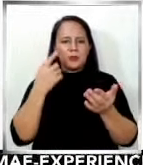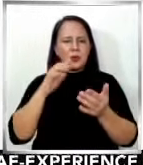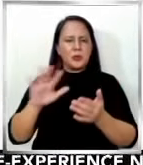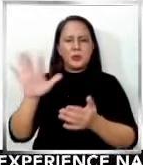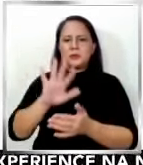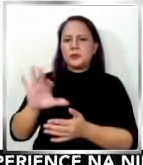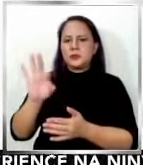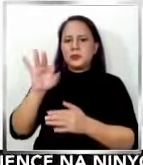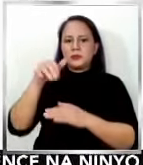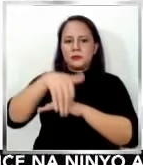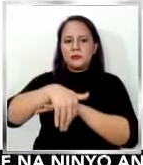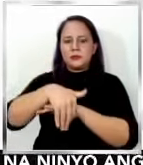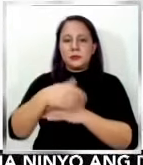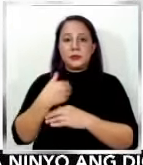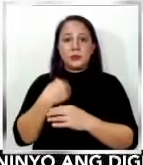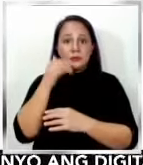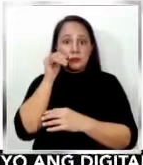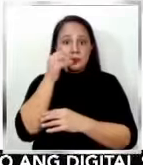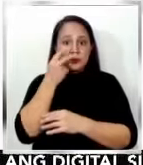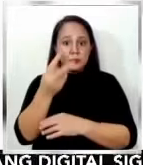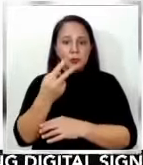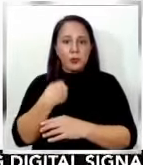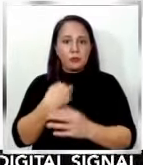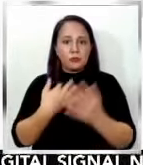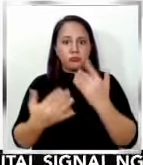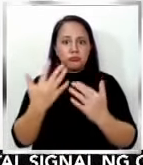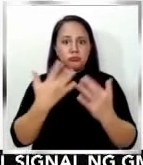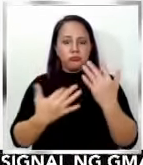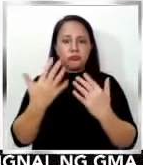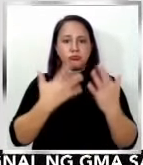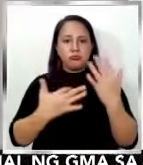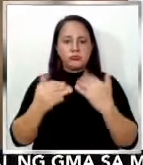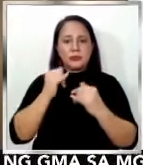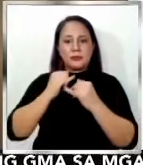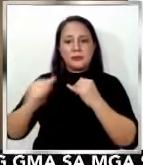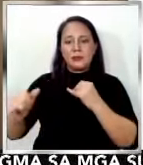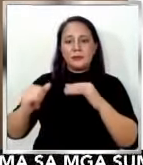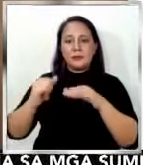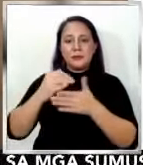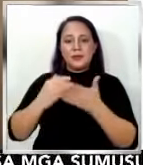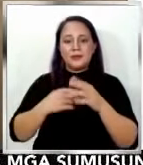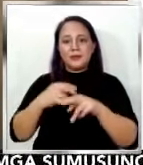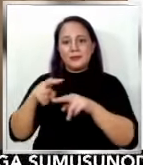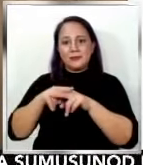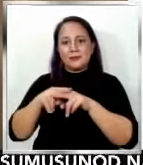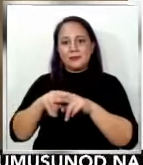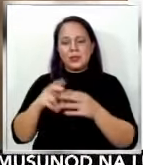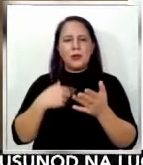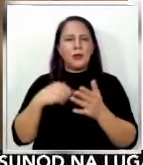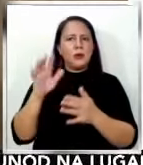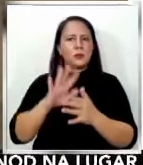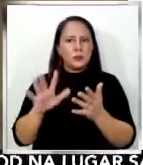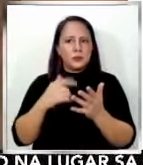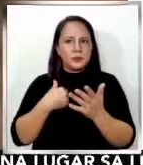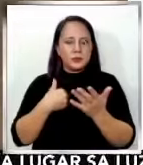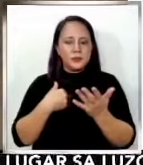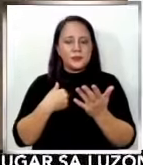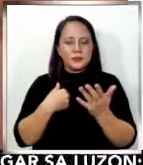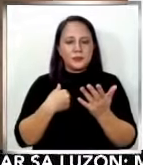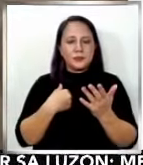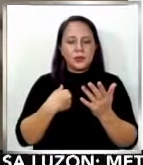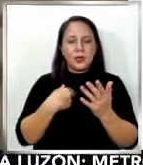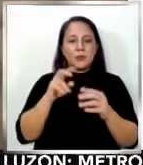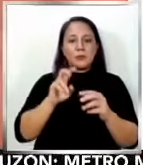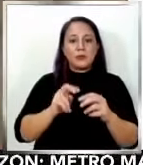ito, makikita ang paglagablab ng apoy sa dulong bahagi ng bagon. Biyahing northbound raw ang tren at may mga pasahero